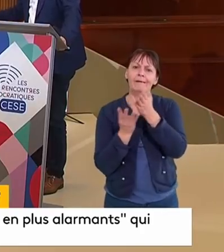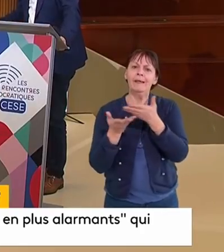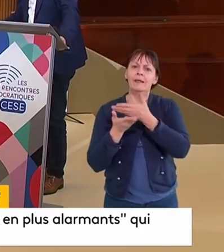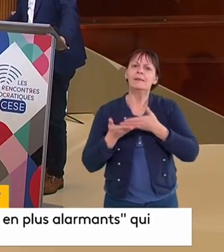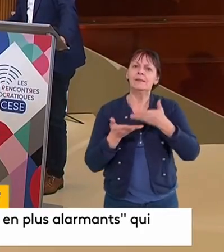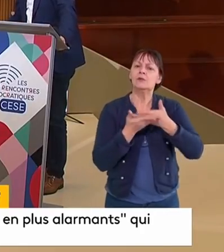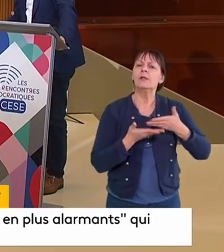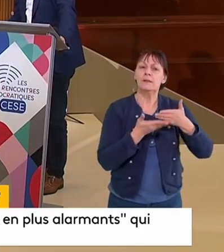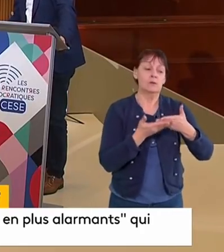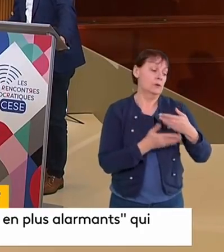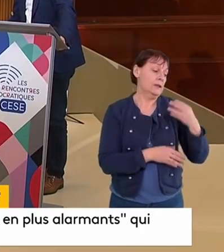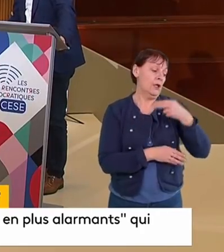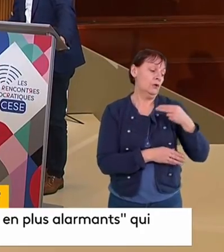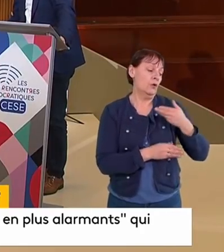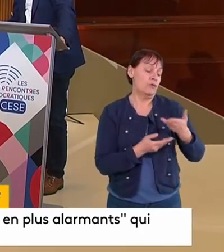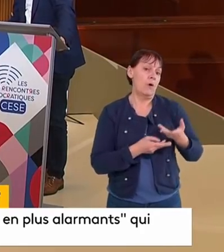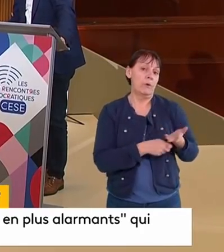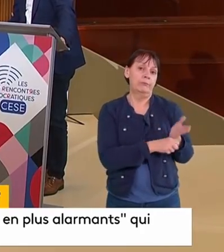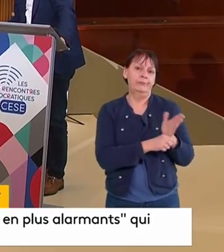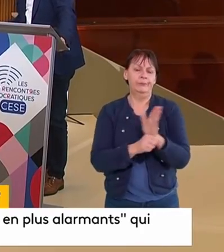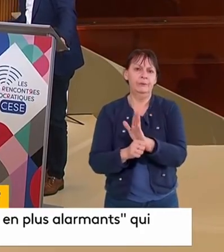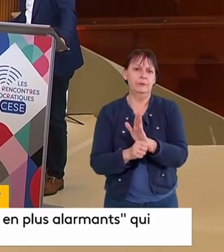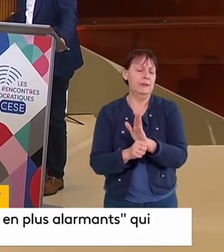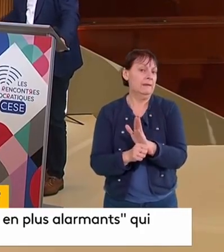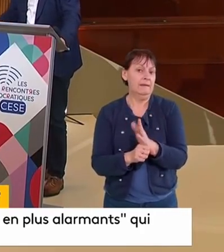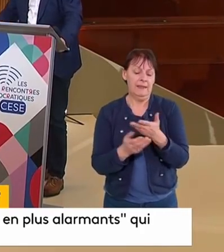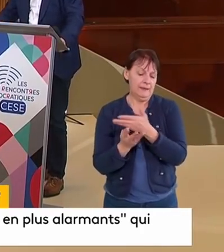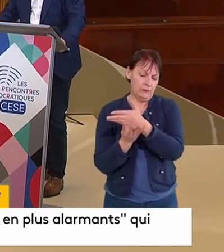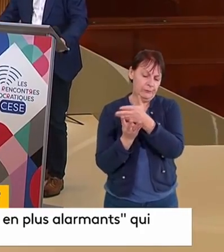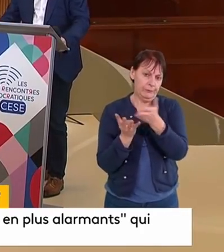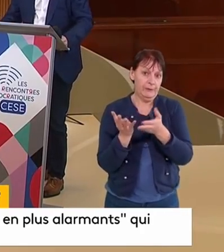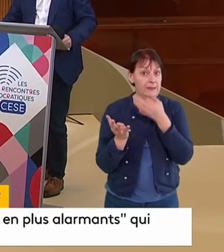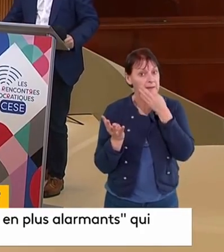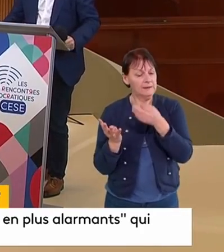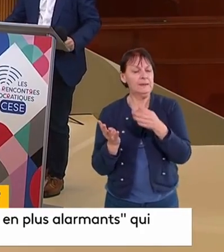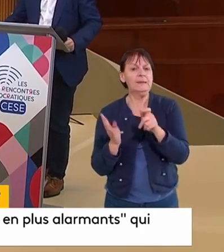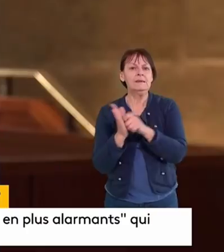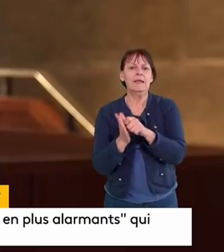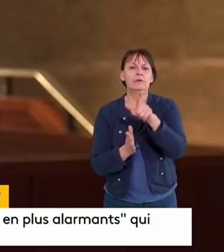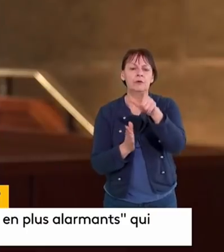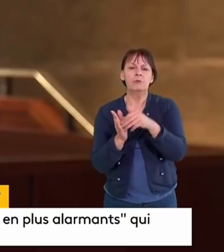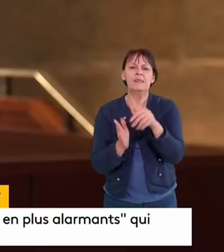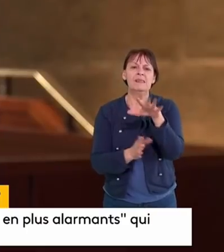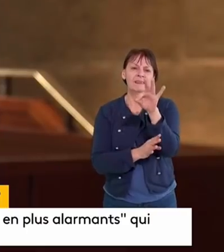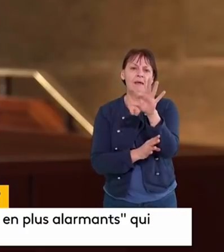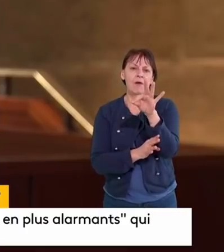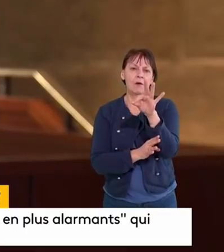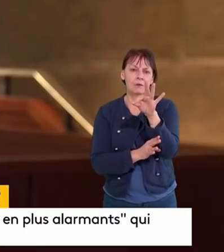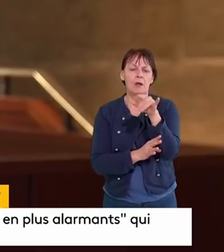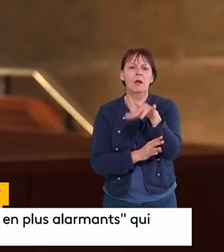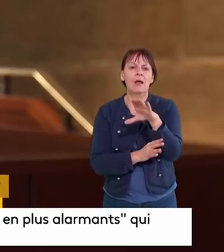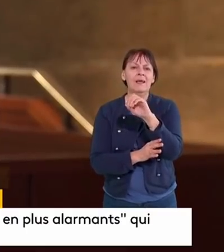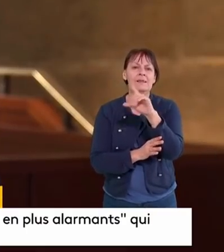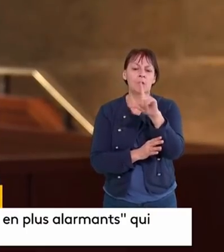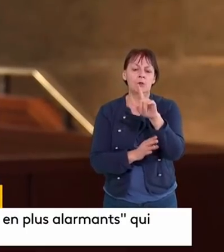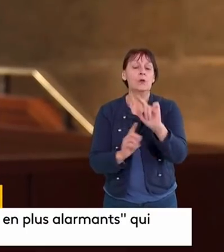qui aboutissent tous à la nécessaire neutralité carbone en 2050, sauf que les voies empruntées sont